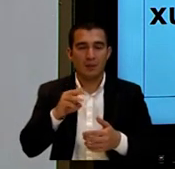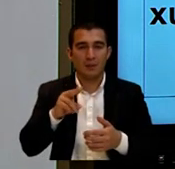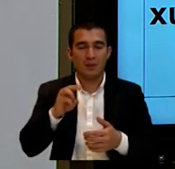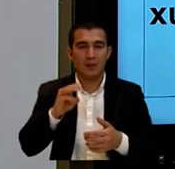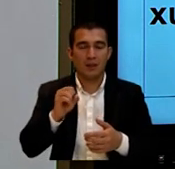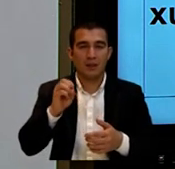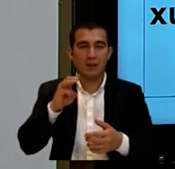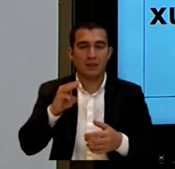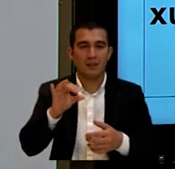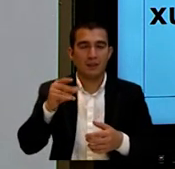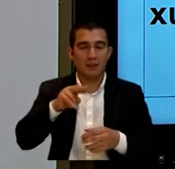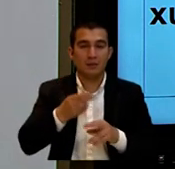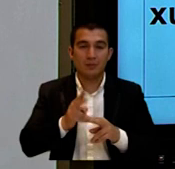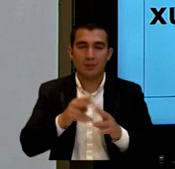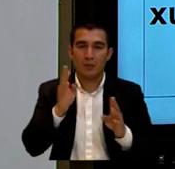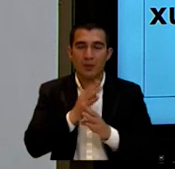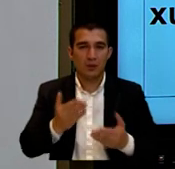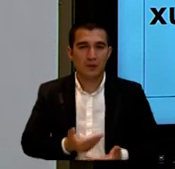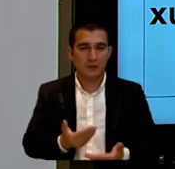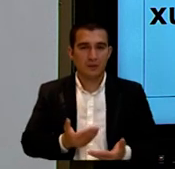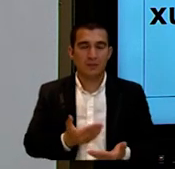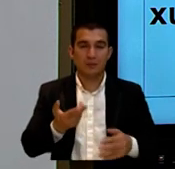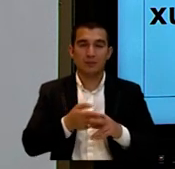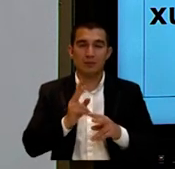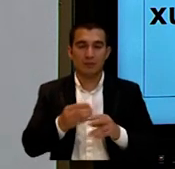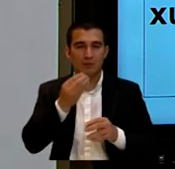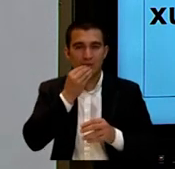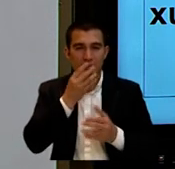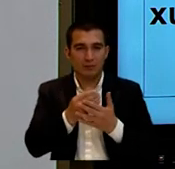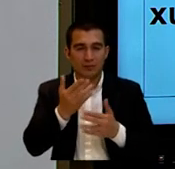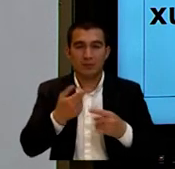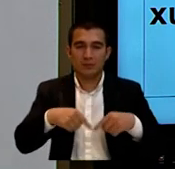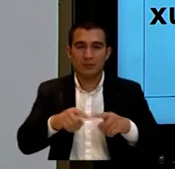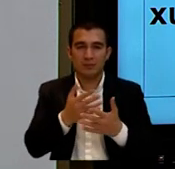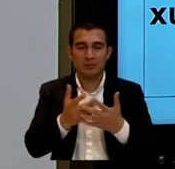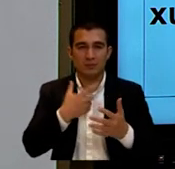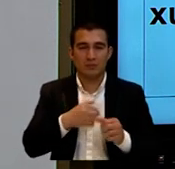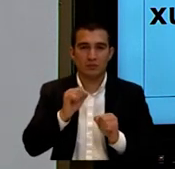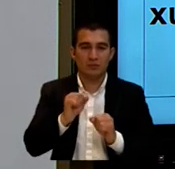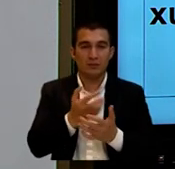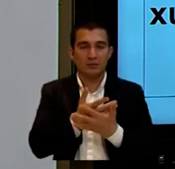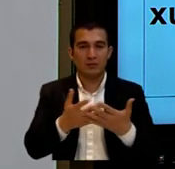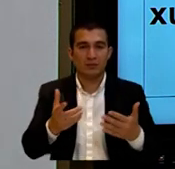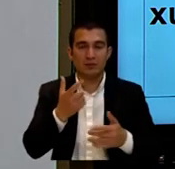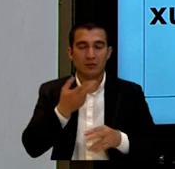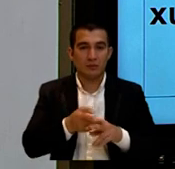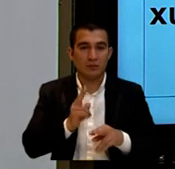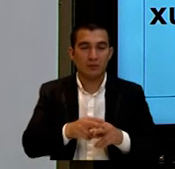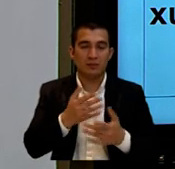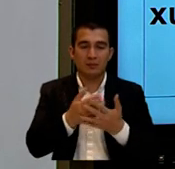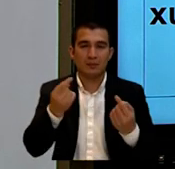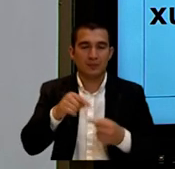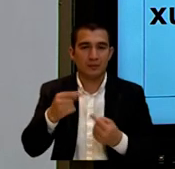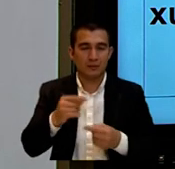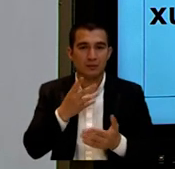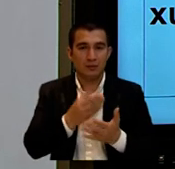әлімі дегі үшәш мүхіті, Әзіқләніш ә құмыйоләнішігі күрі ғсуси масланышлар